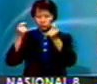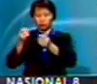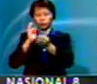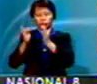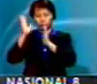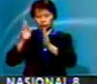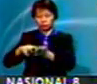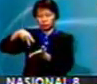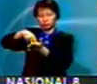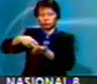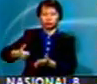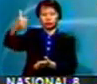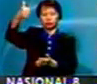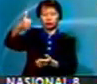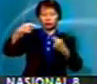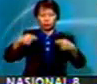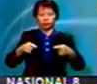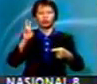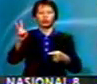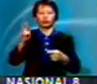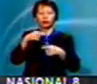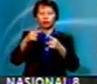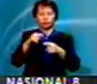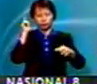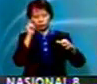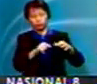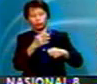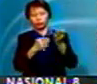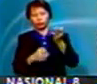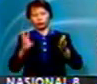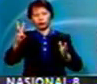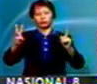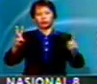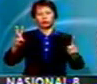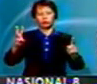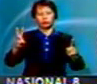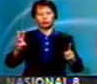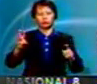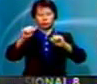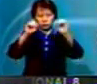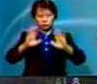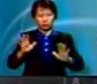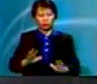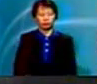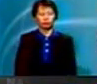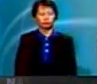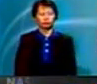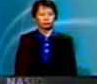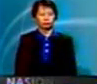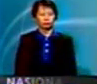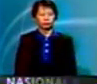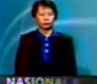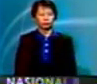negara bangkit mencatat kemenangan dalam perlawanan kedua apabila membelasah Brunei 6-1 di Stadium Malawati Shah Alam.